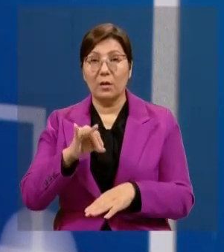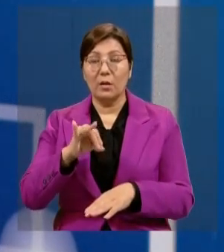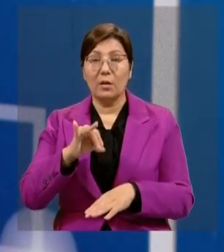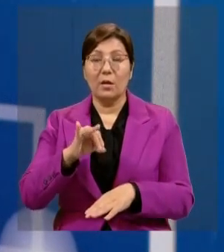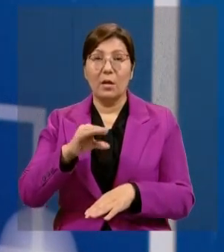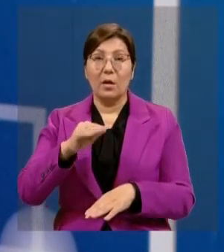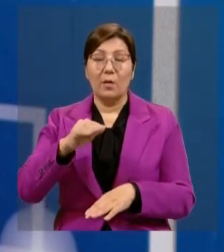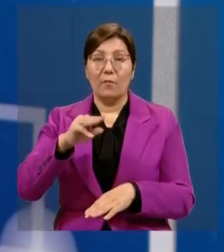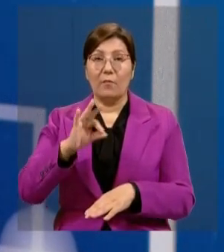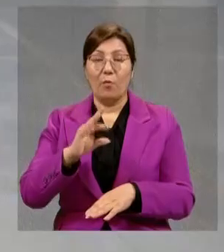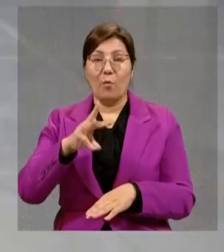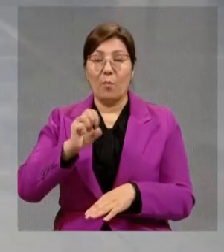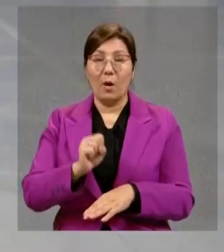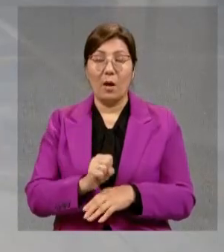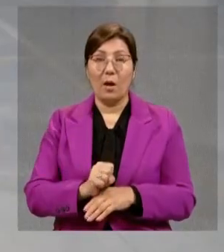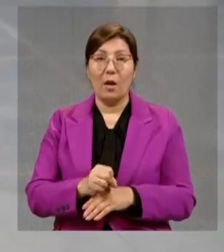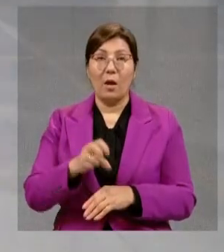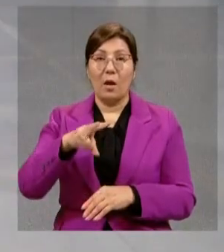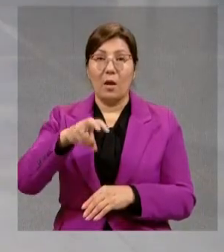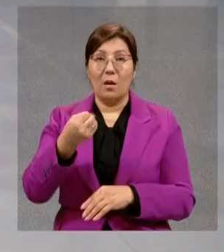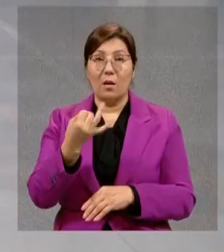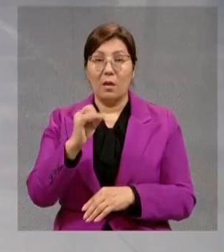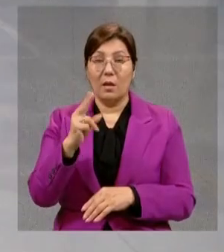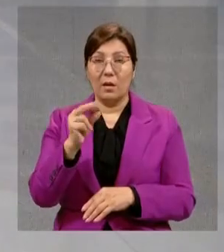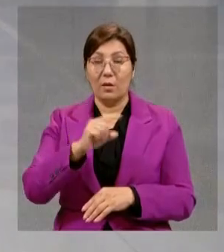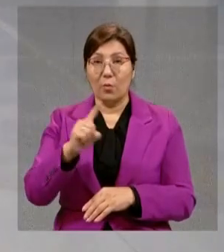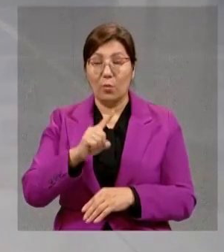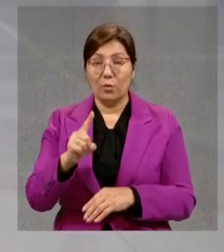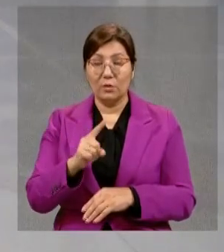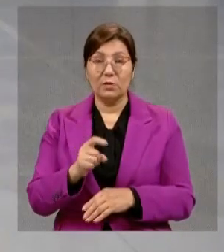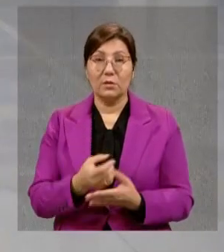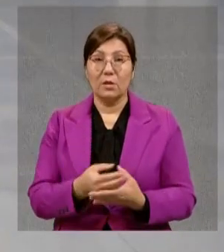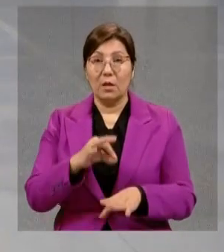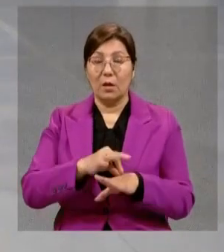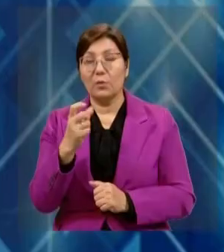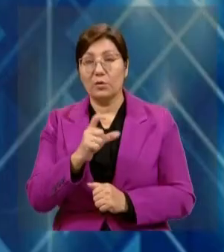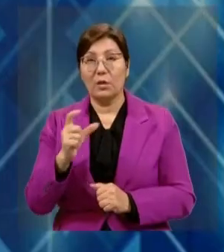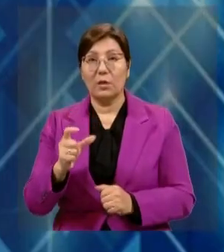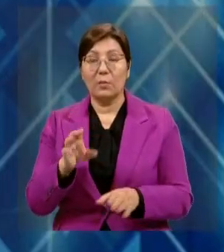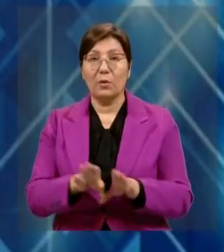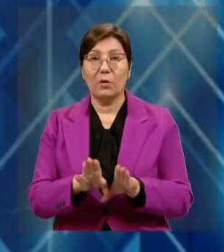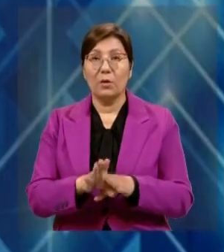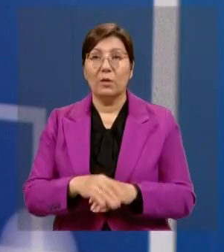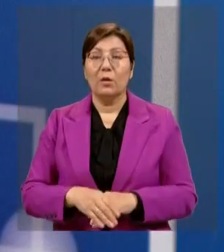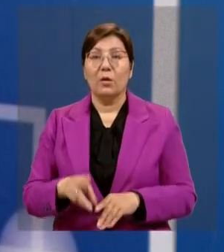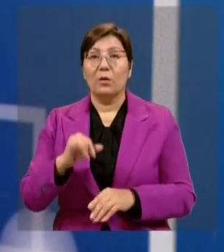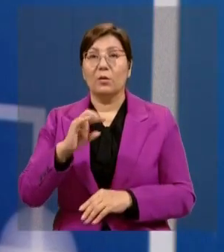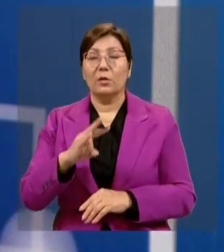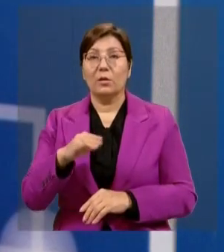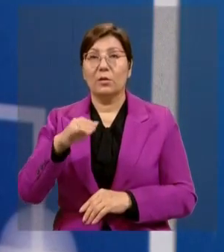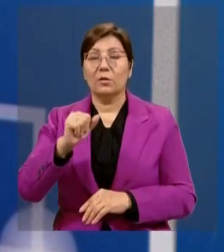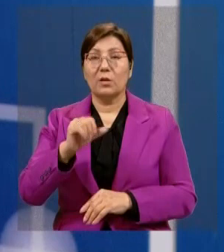және де ауыр қан аурулары, яғни анемияның түрлерін айтуымызға болады. Нақ осы дің